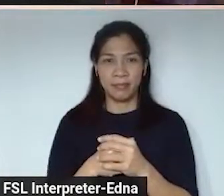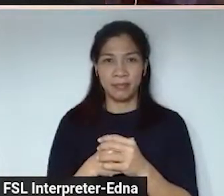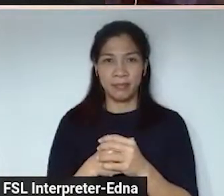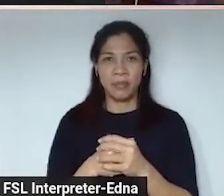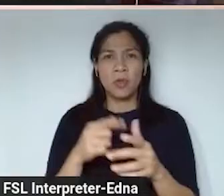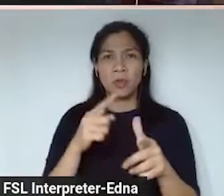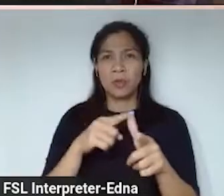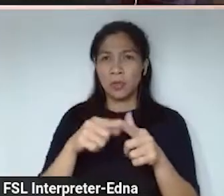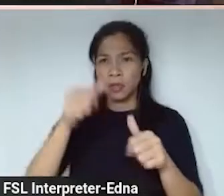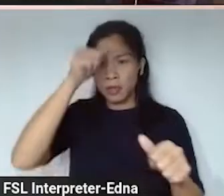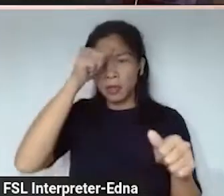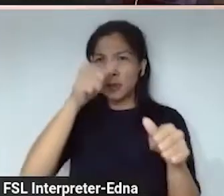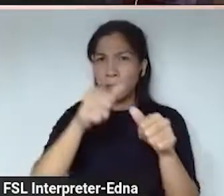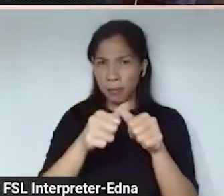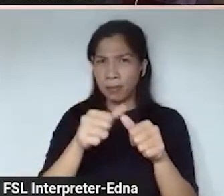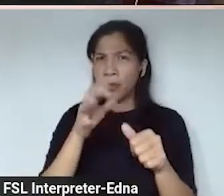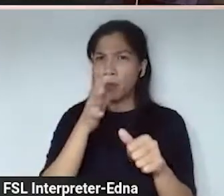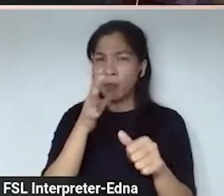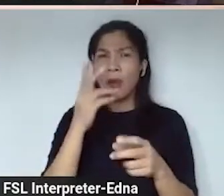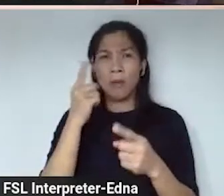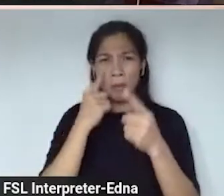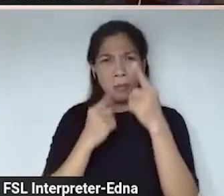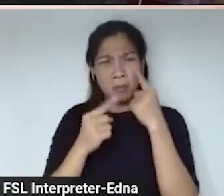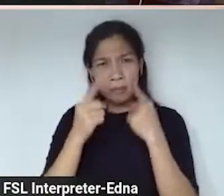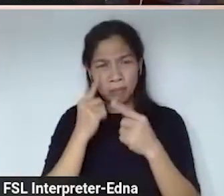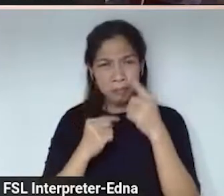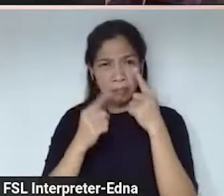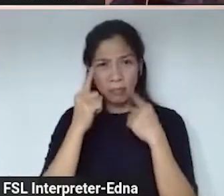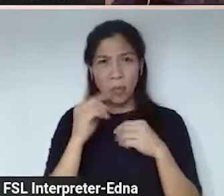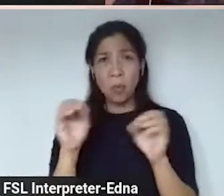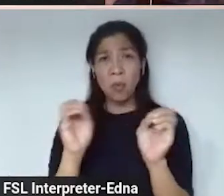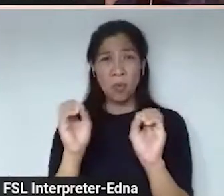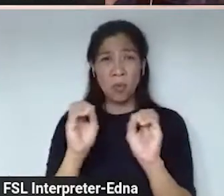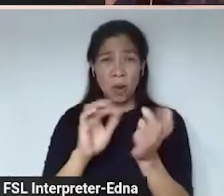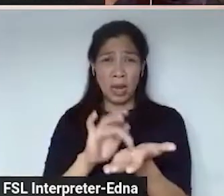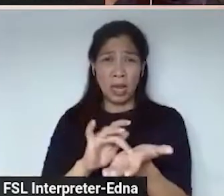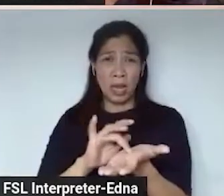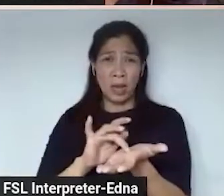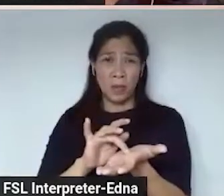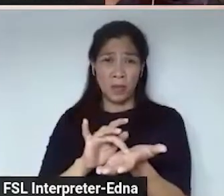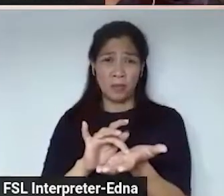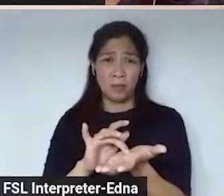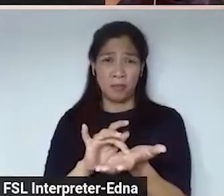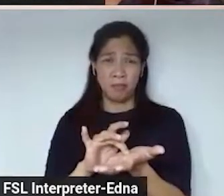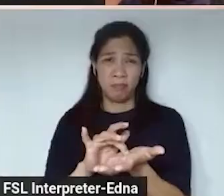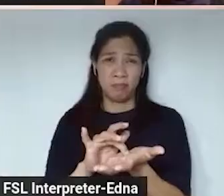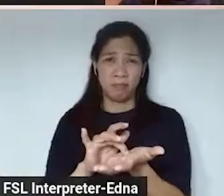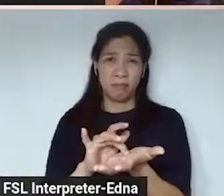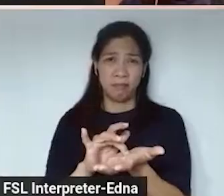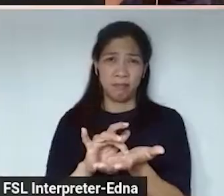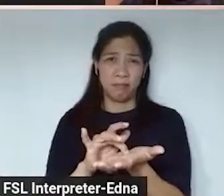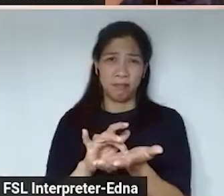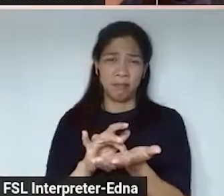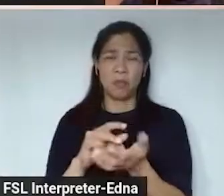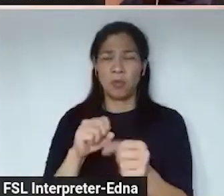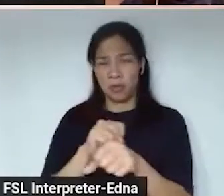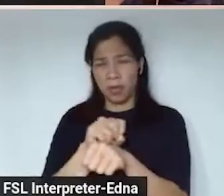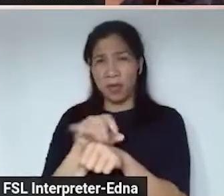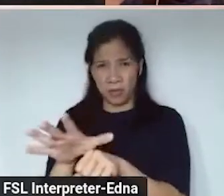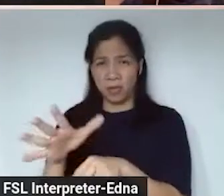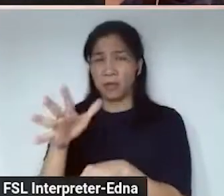umiiyak kasi siguro na narinig niya na wala pang gamot ito. So, doon siya affected. Naapektuhan siya.